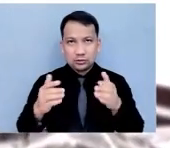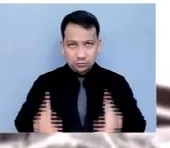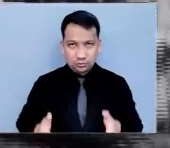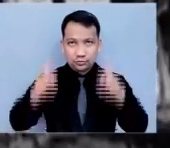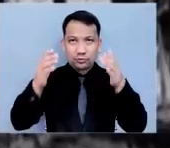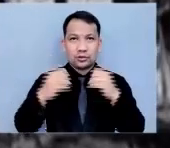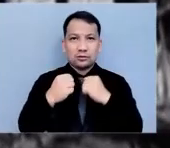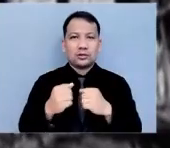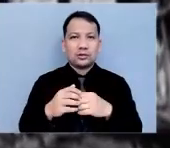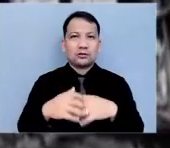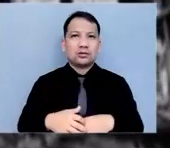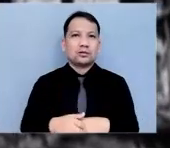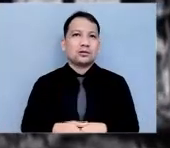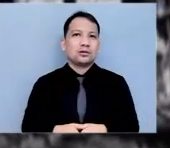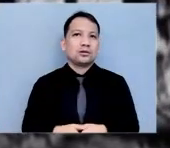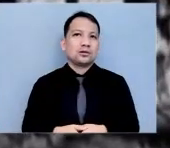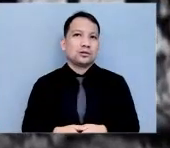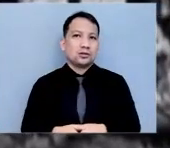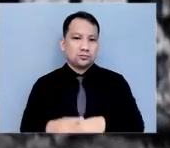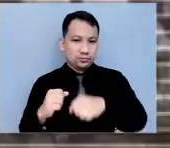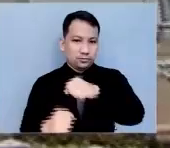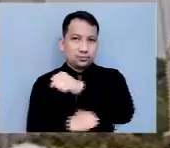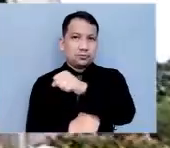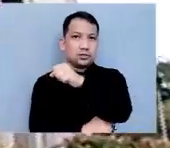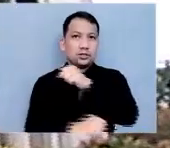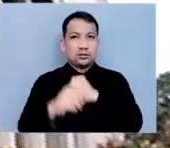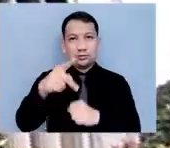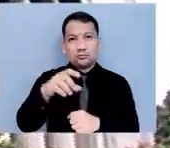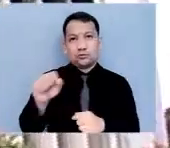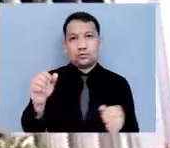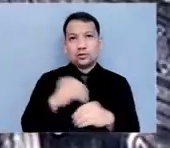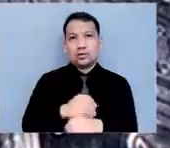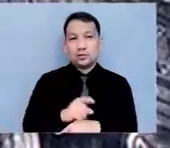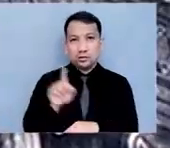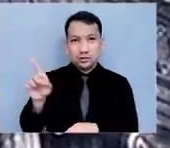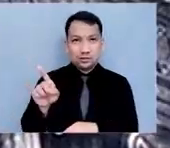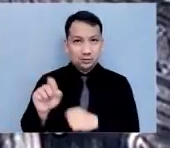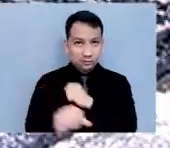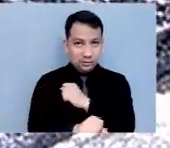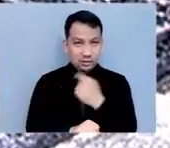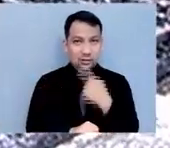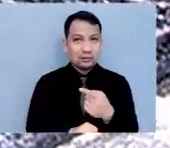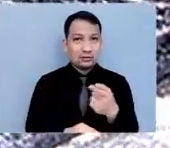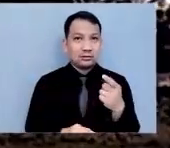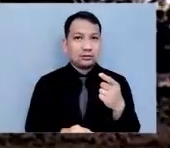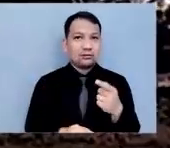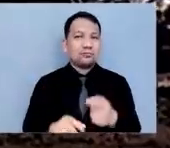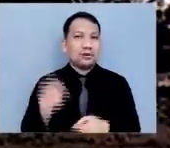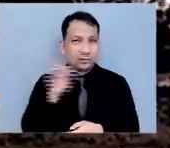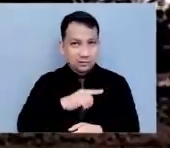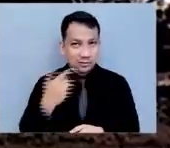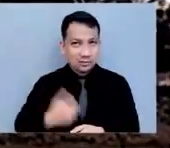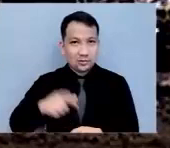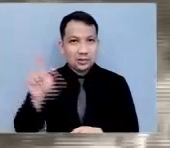yun. Yung mga dambuhalang pose at pader ng post office. Kung yung mga mandurugas na kontraktor ngayon ang gumawa niyan, nako, abo